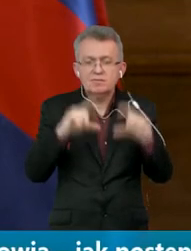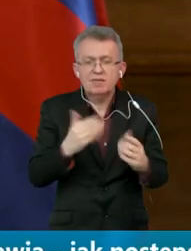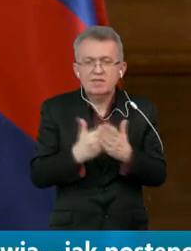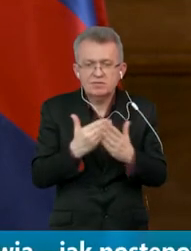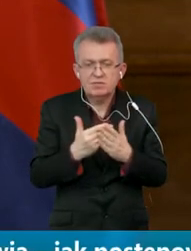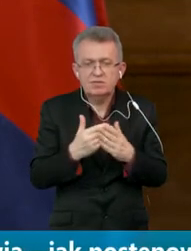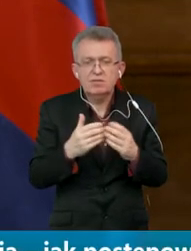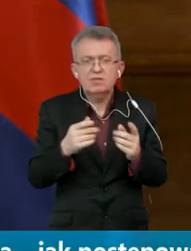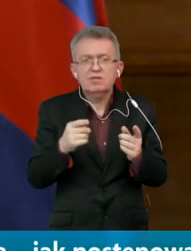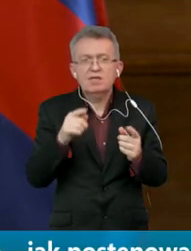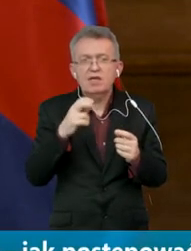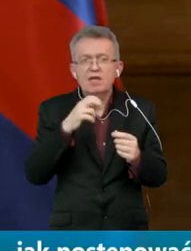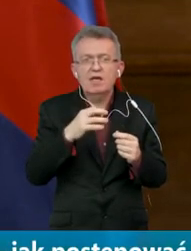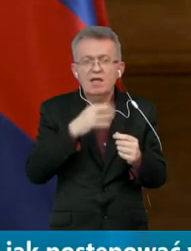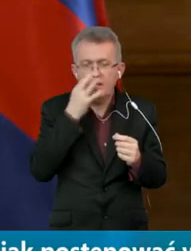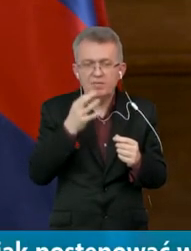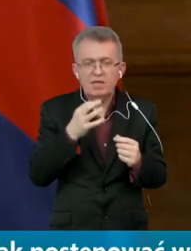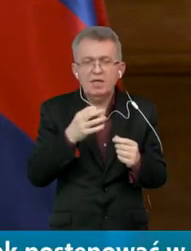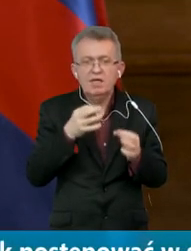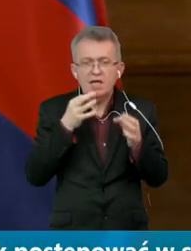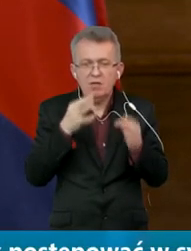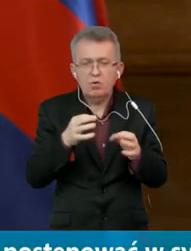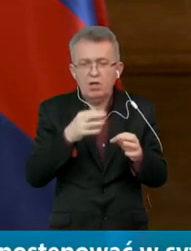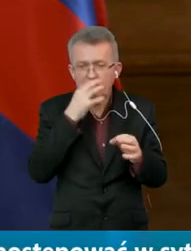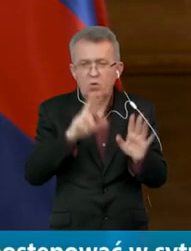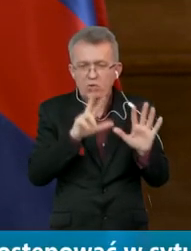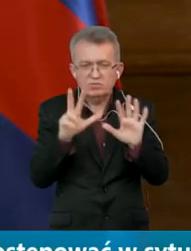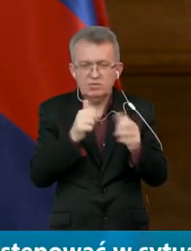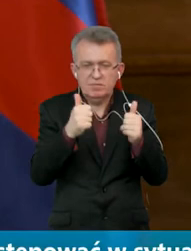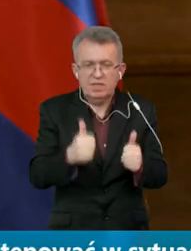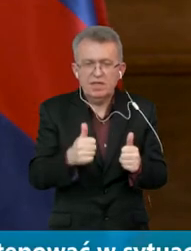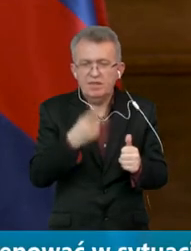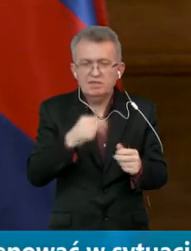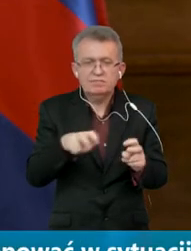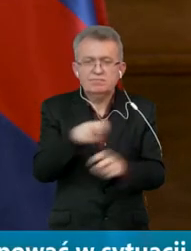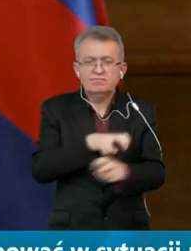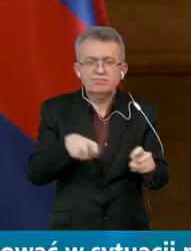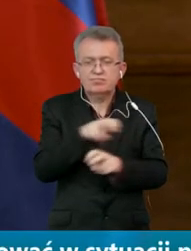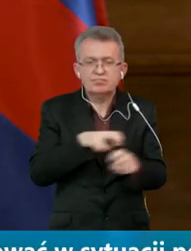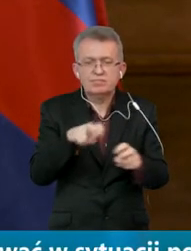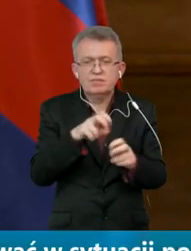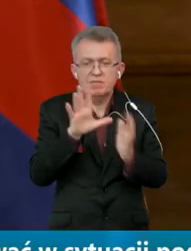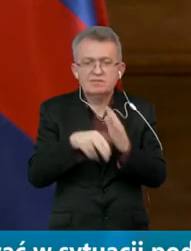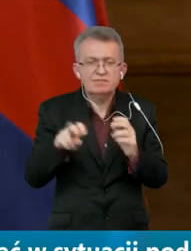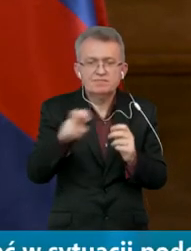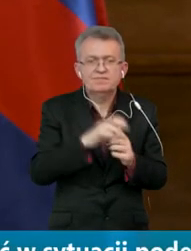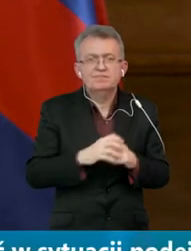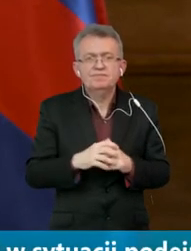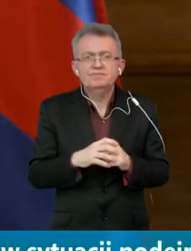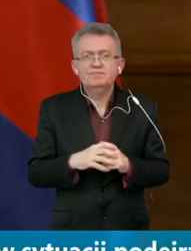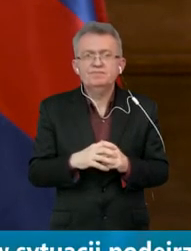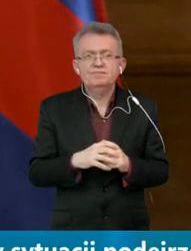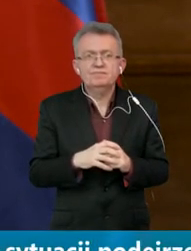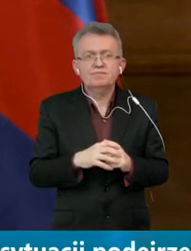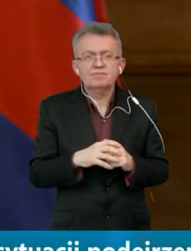zanieczyszczenie środowiska, to chyba zdecydowanie lepiej, jak auto stoi 8 godzin w jednym miejscu, niż ma krążyć po mieście. No